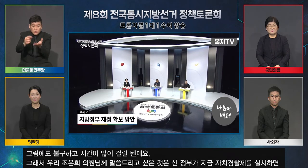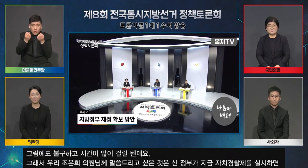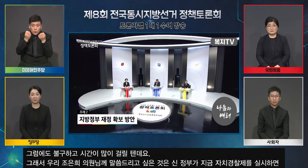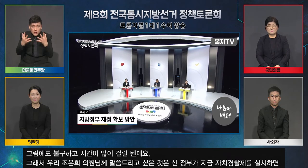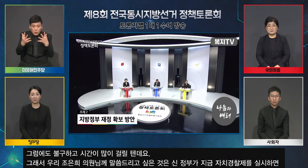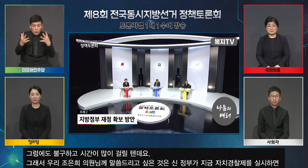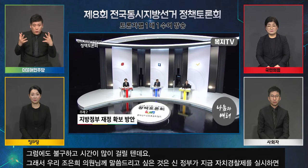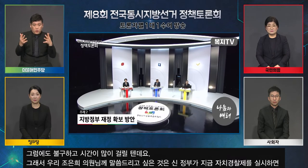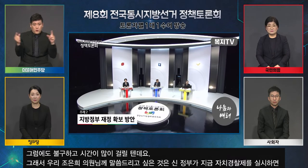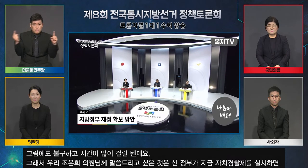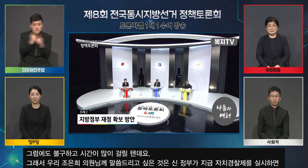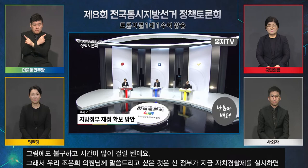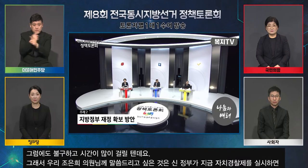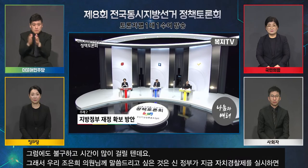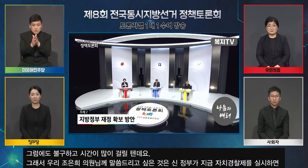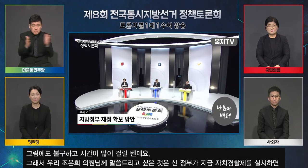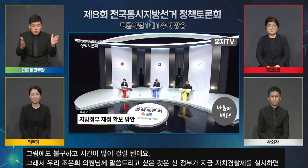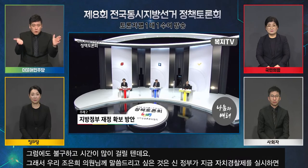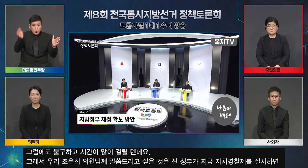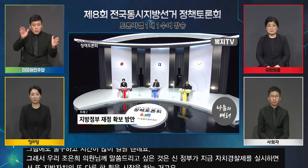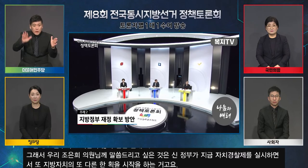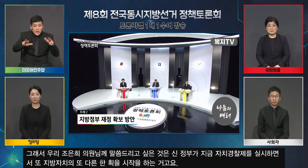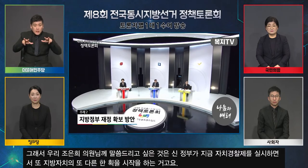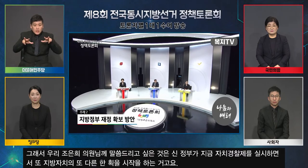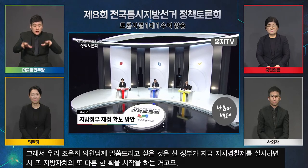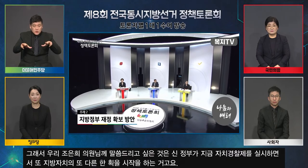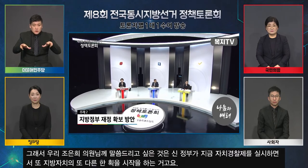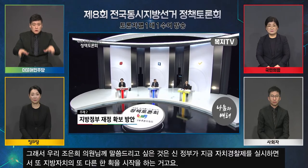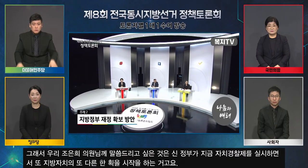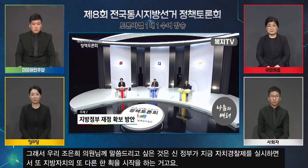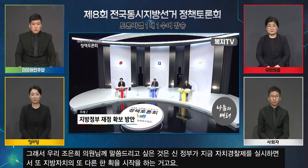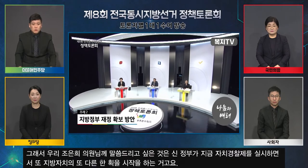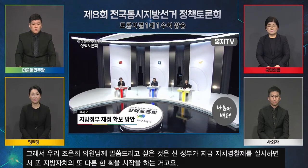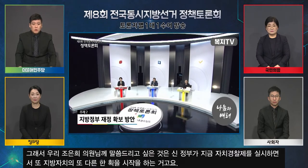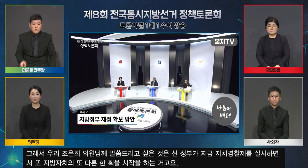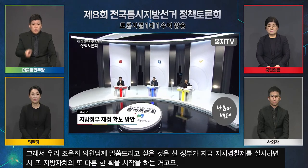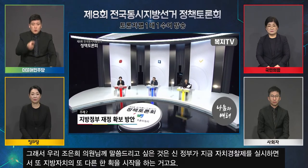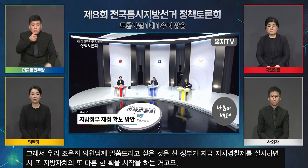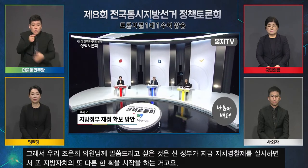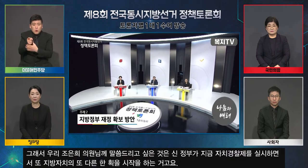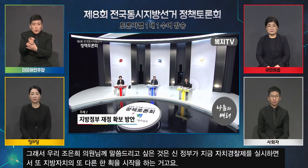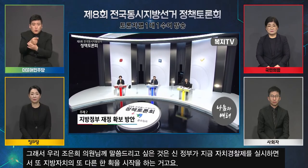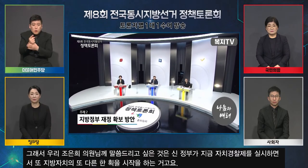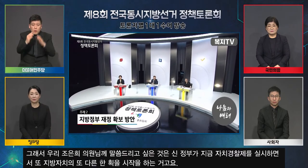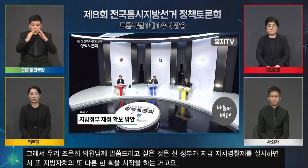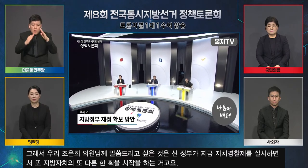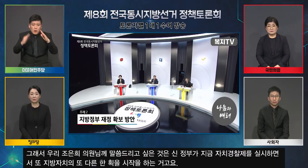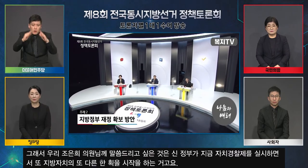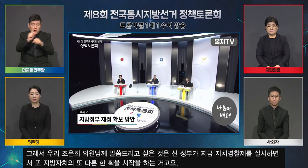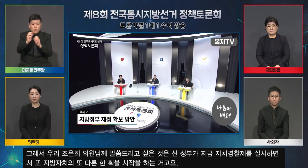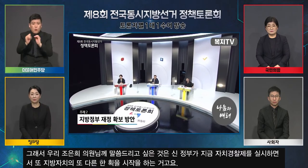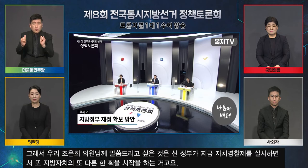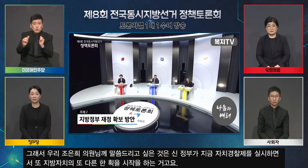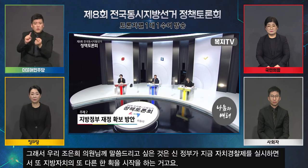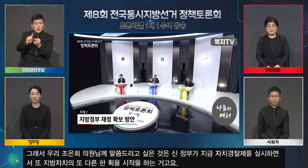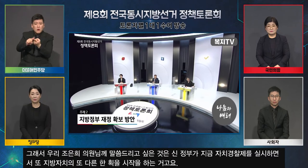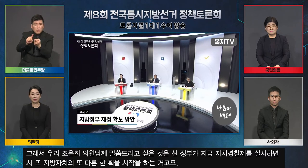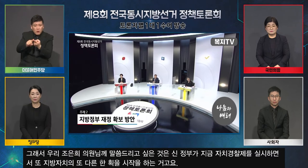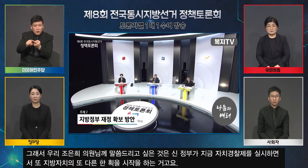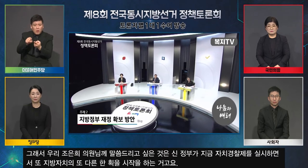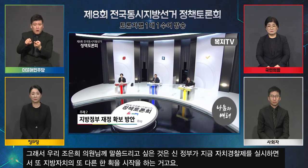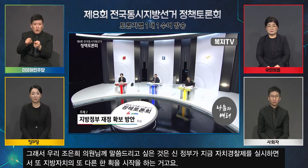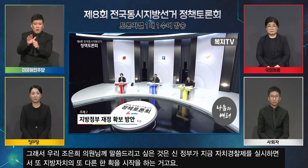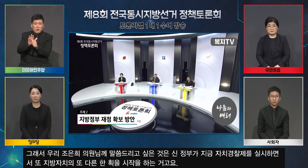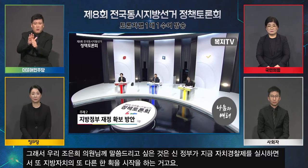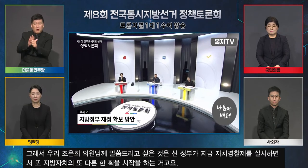거고요. 그런데 지금 안 된 게 소방공무원들에 대한 안전교부세의 부분들이 지금 국가직인데